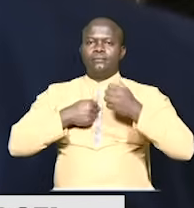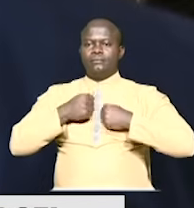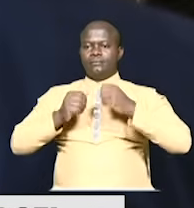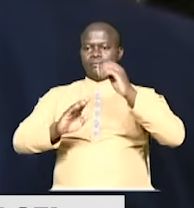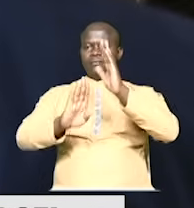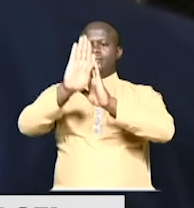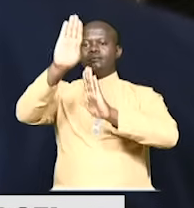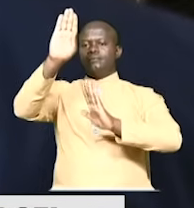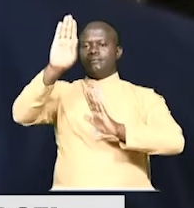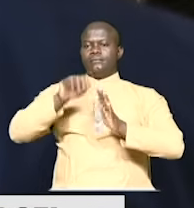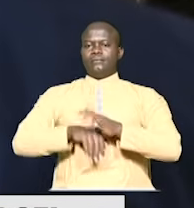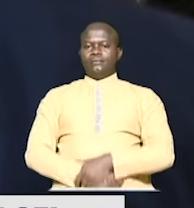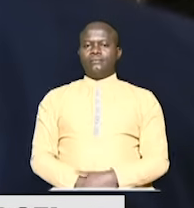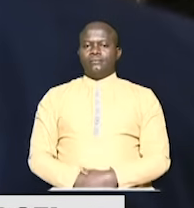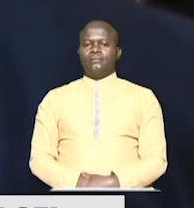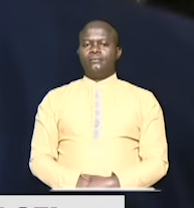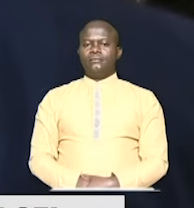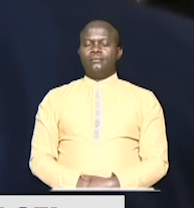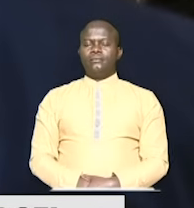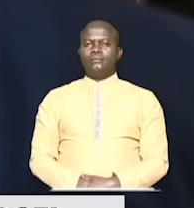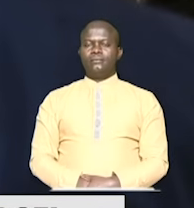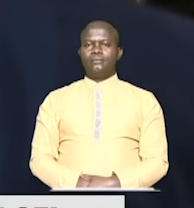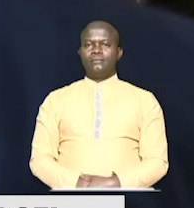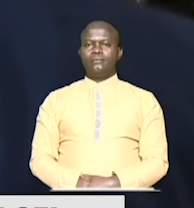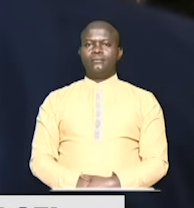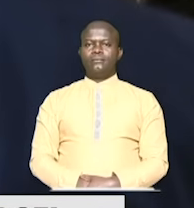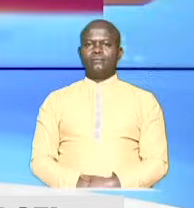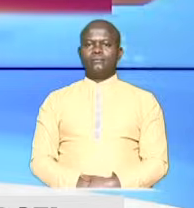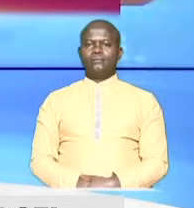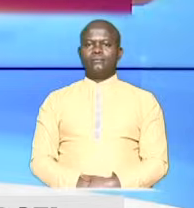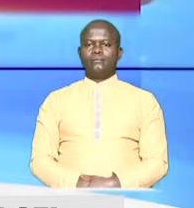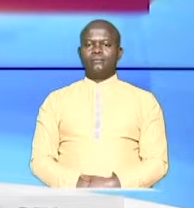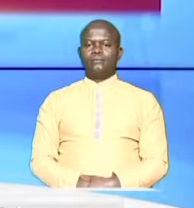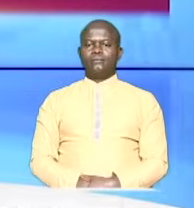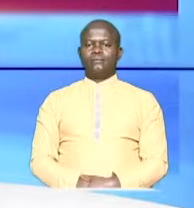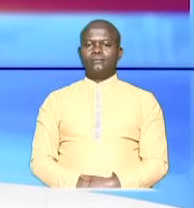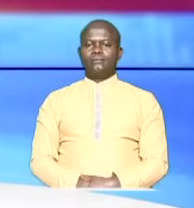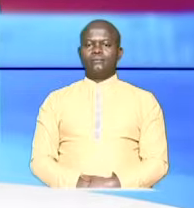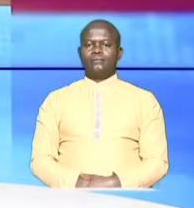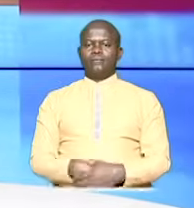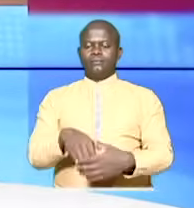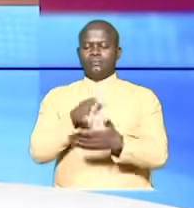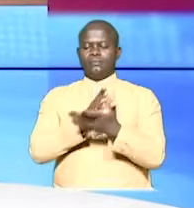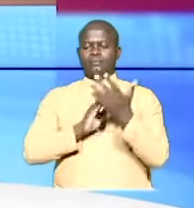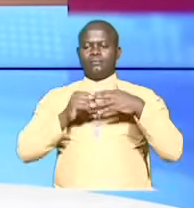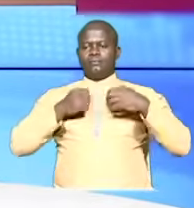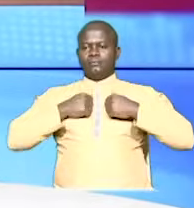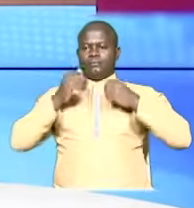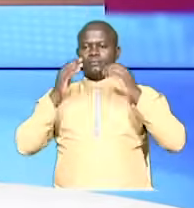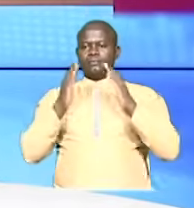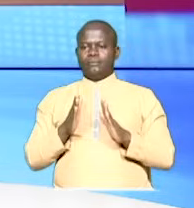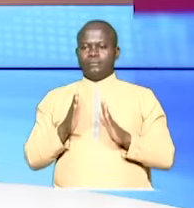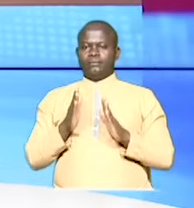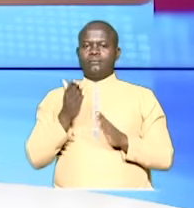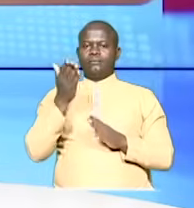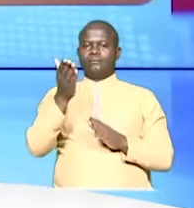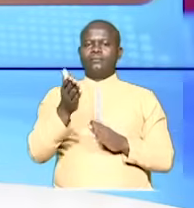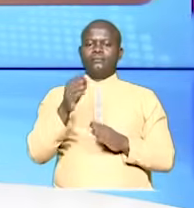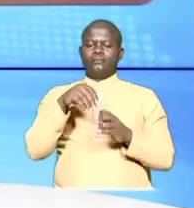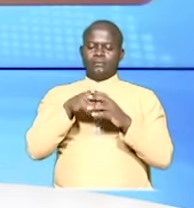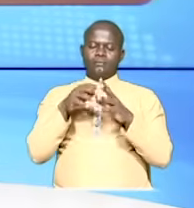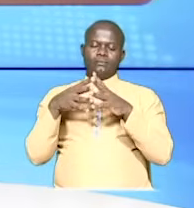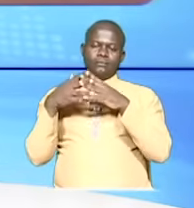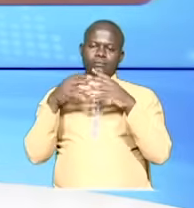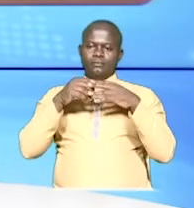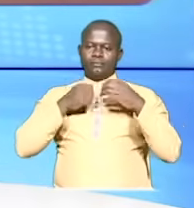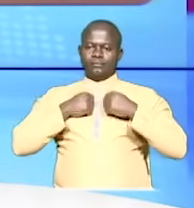rw'iterambere Pasco Buhura Televiziyo Rwanda aho bamwe mu banyarwanda bari i Washington DC bitabiriye